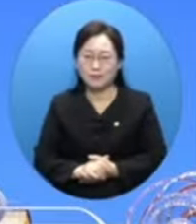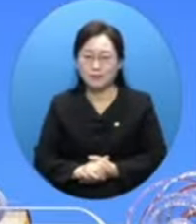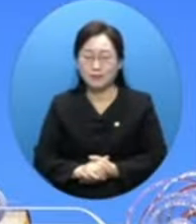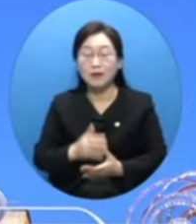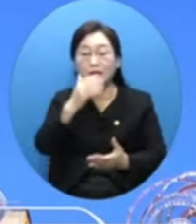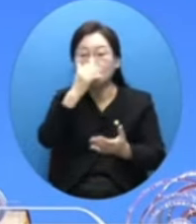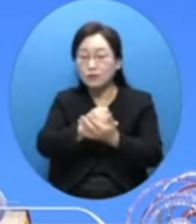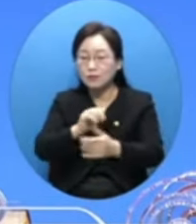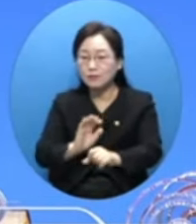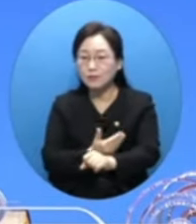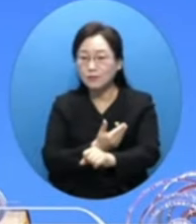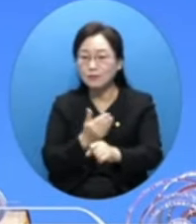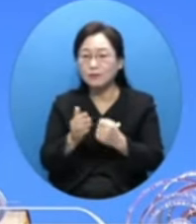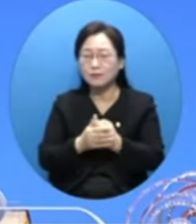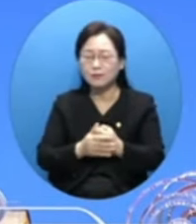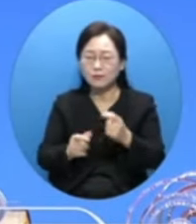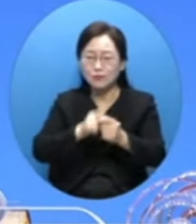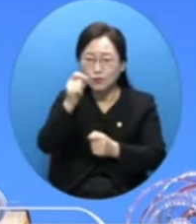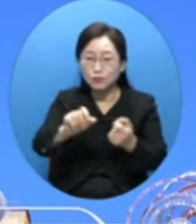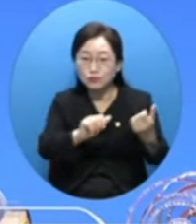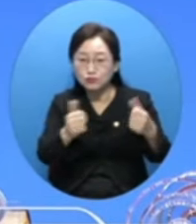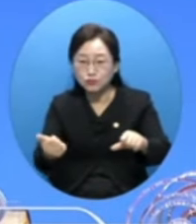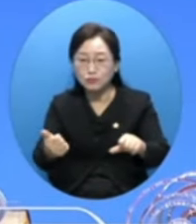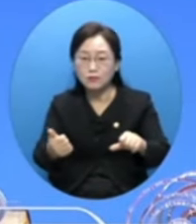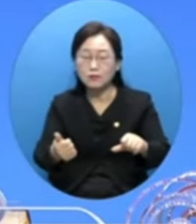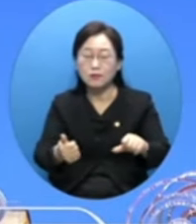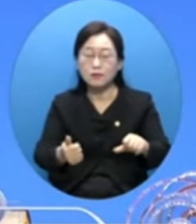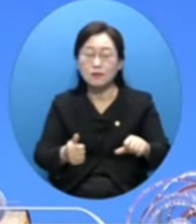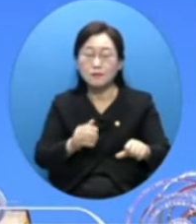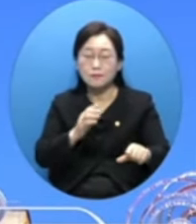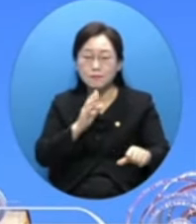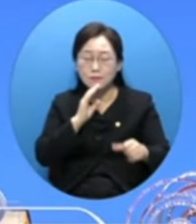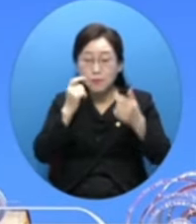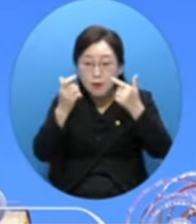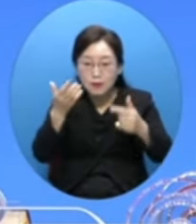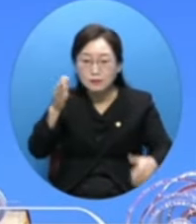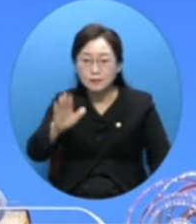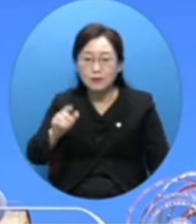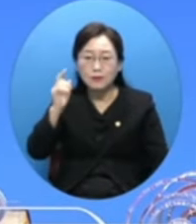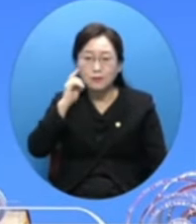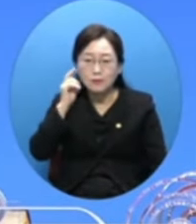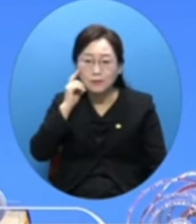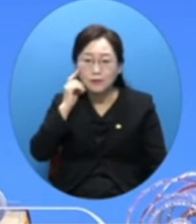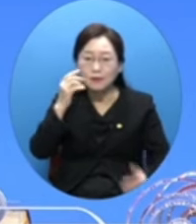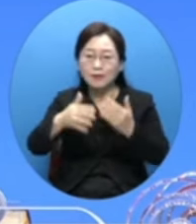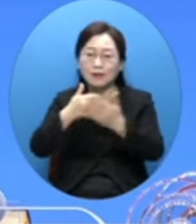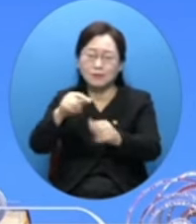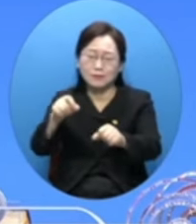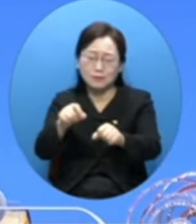죄와 허물로 영원히 죽을 수밖에 없는 내가 웬일인지 웬은혜인지 하나님의 택함을 받아